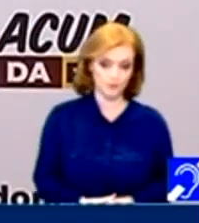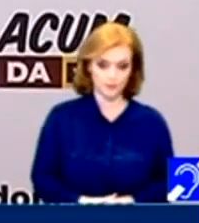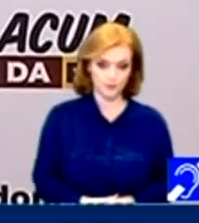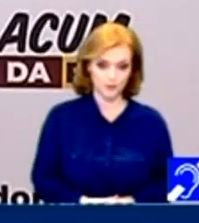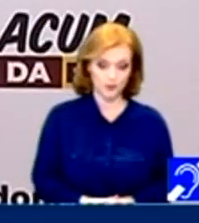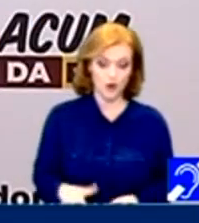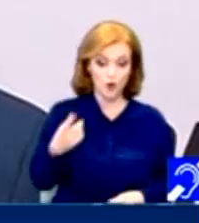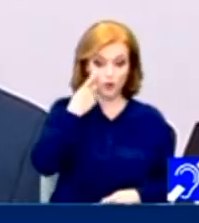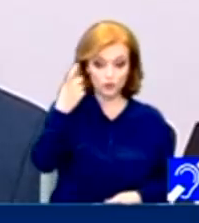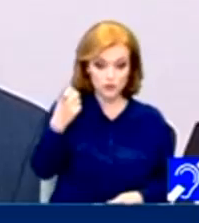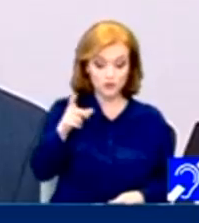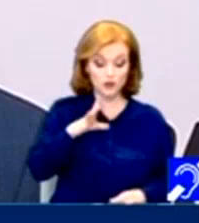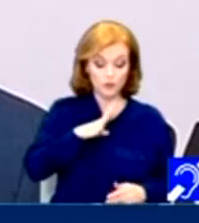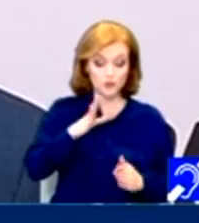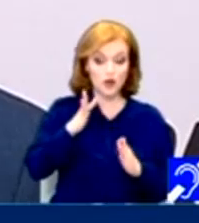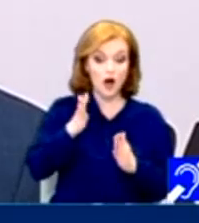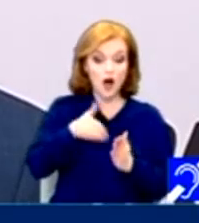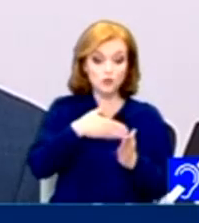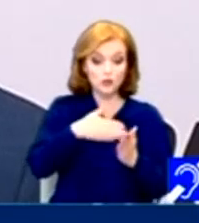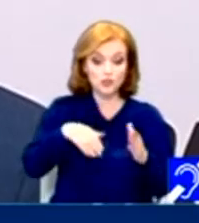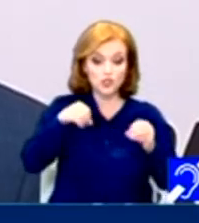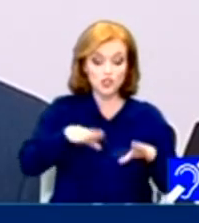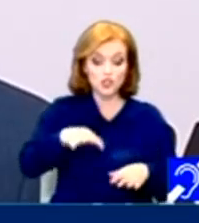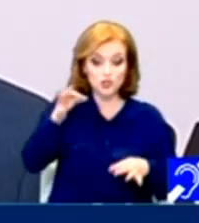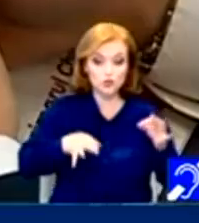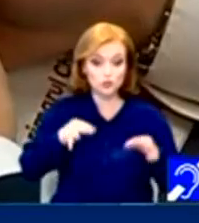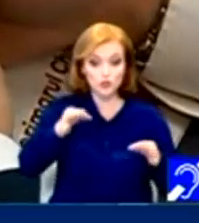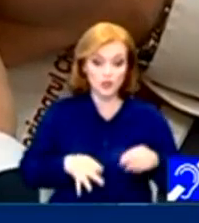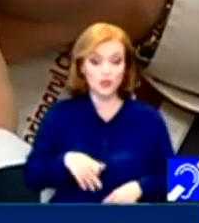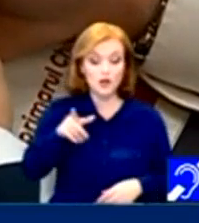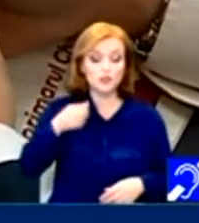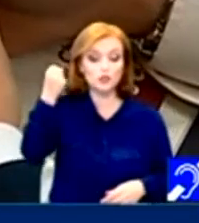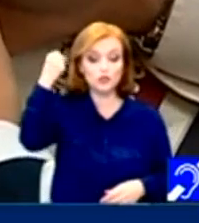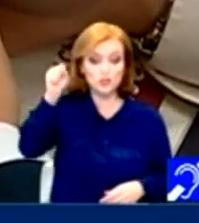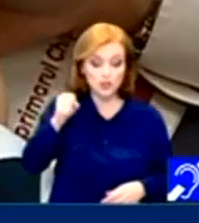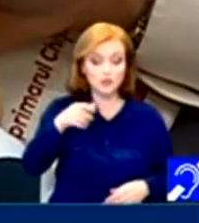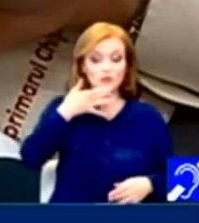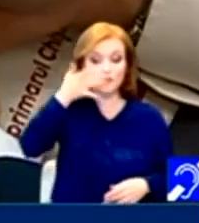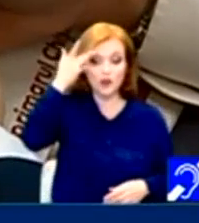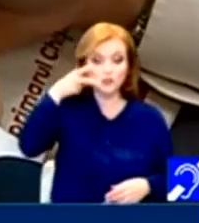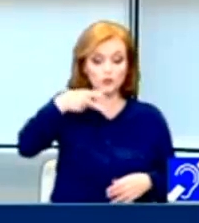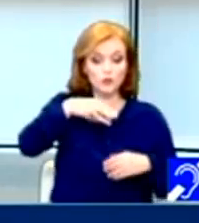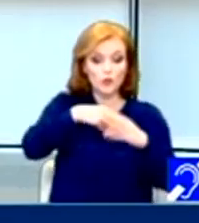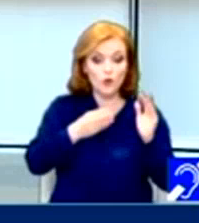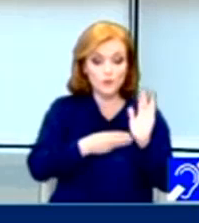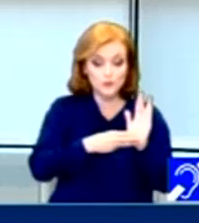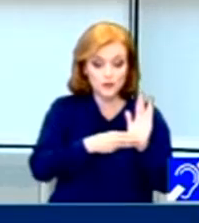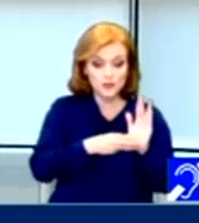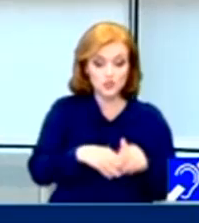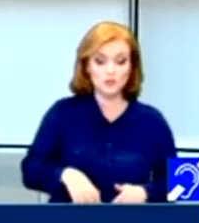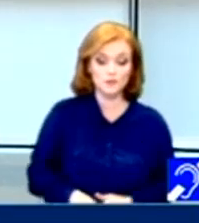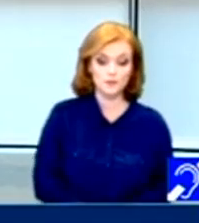Anunțul despre faptul că i-a fost validat mandatul de primar al Chișinăului câștigat în vara anului 2018 l-a găsit la o întrunire